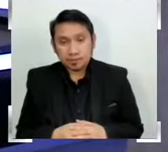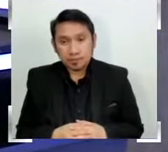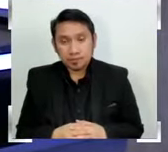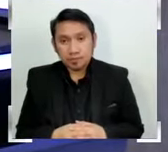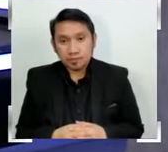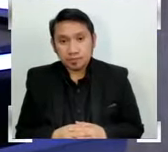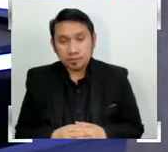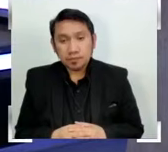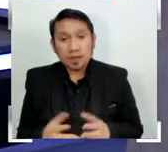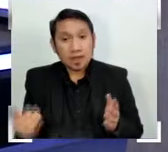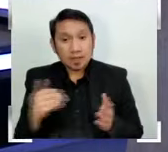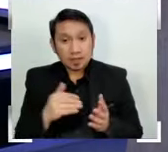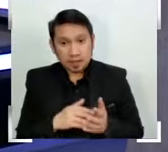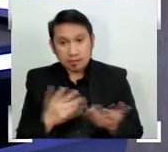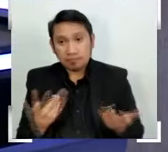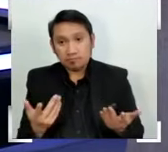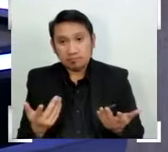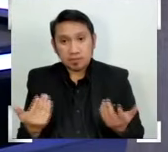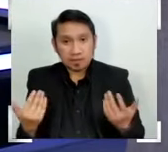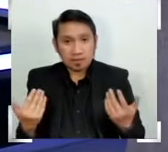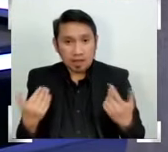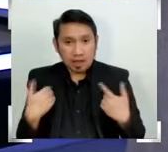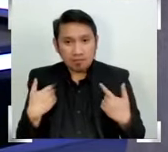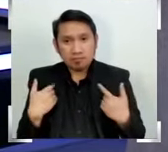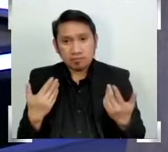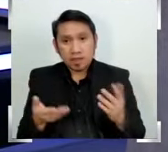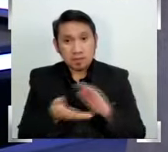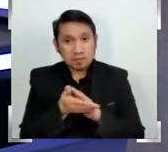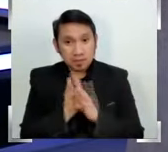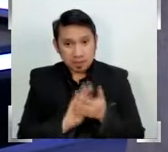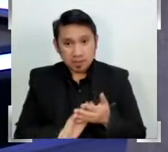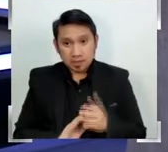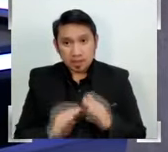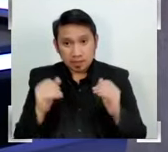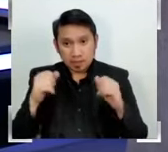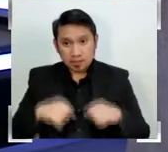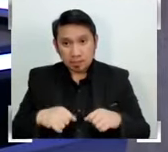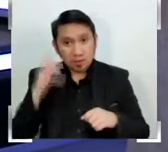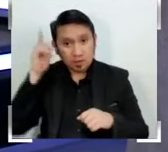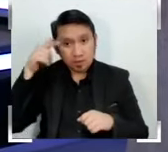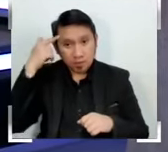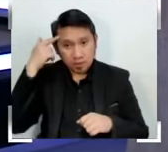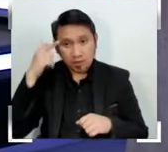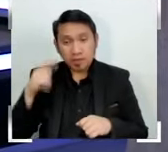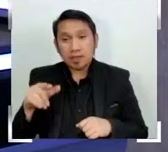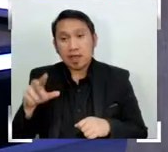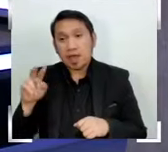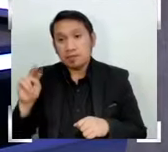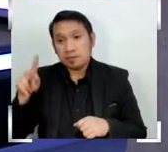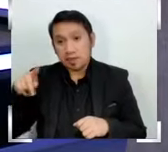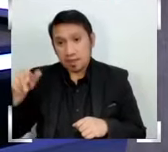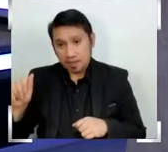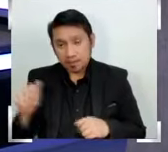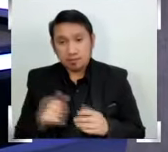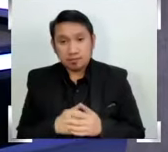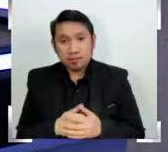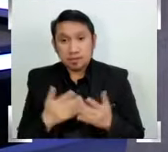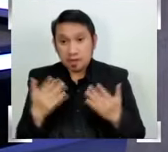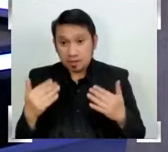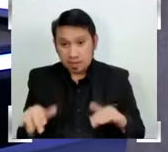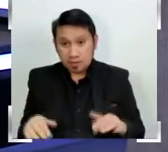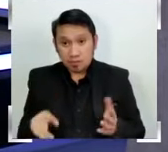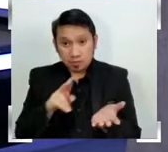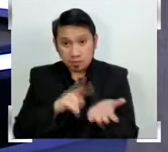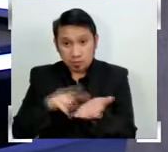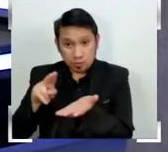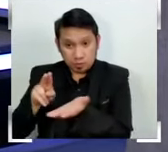Muli nabuhay ang posibilidad ng pagbabalik ng PSTOCs sa pagitan ng gobyerno at CPP-NPA-NDF. Yan ang matapos pumirma sa joint statement